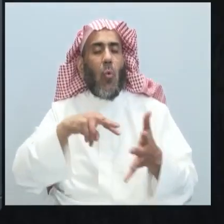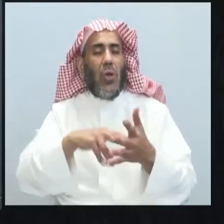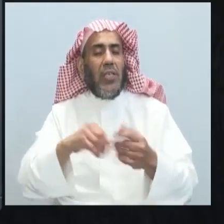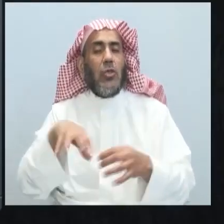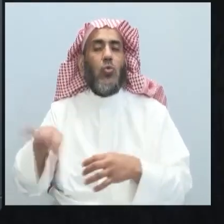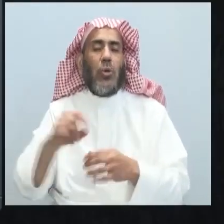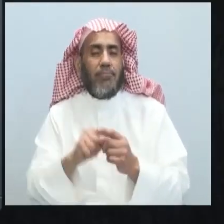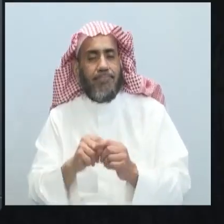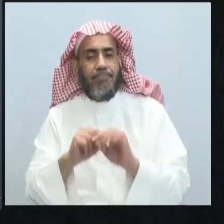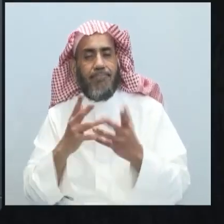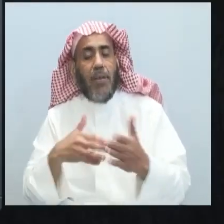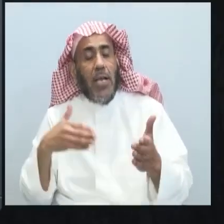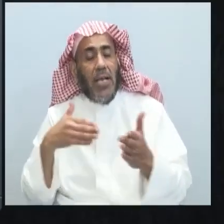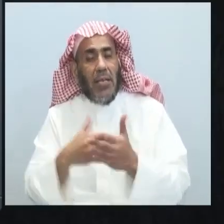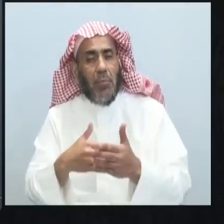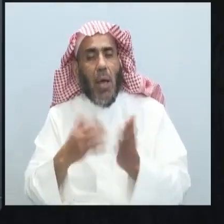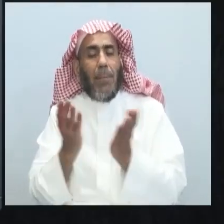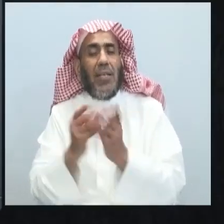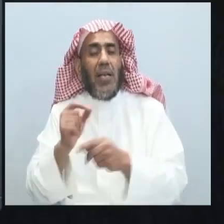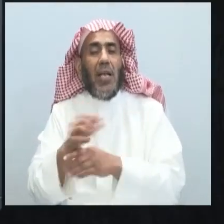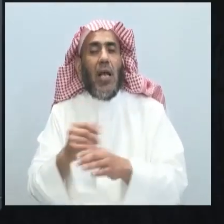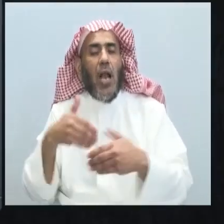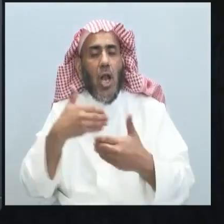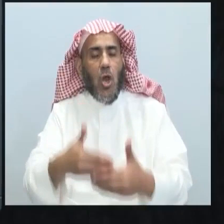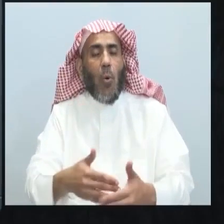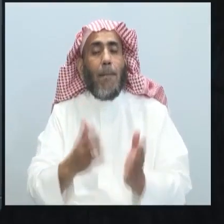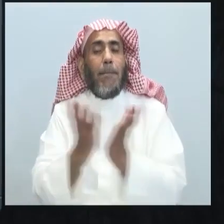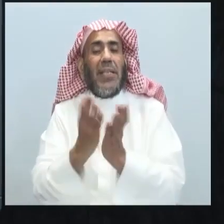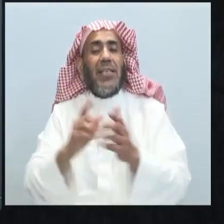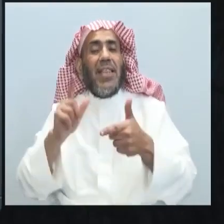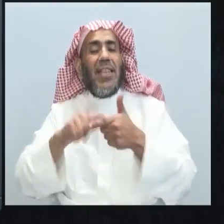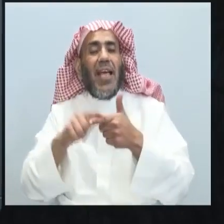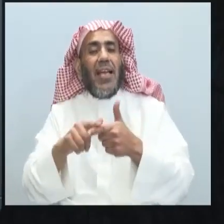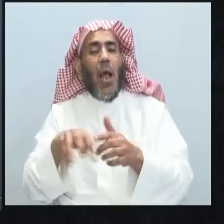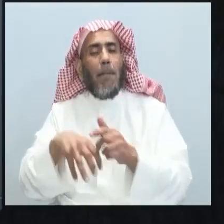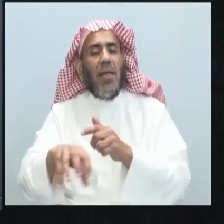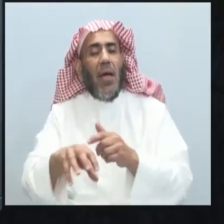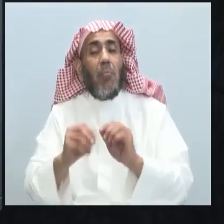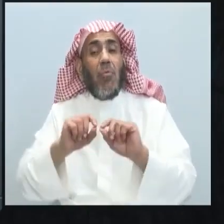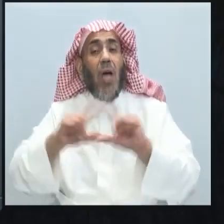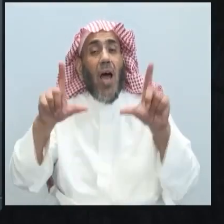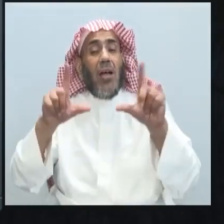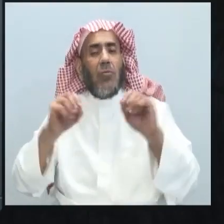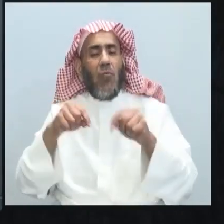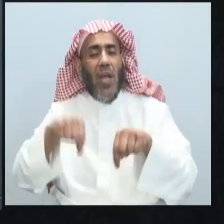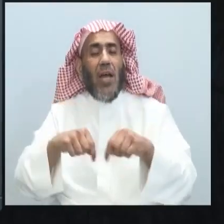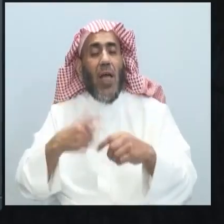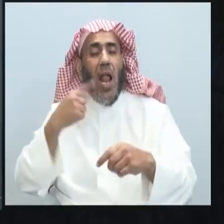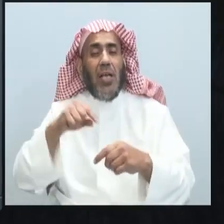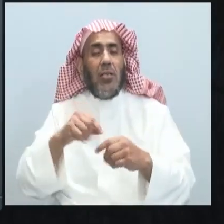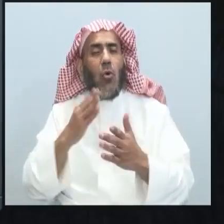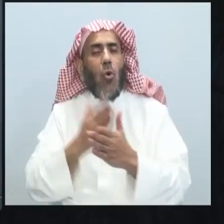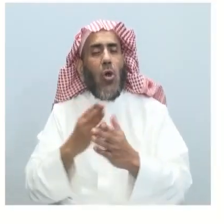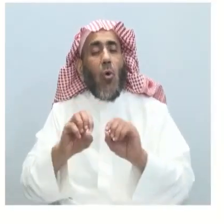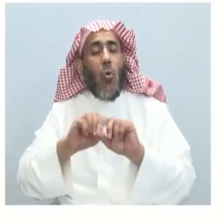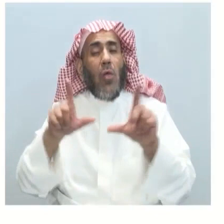وطنه ختمنا المدرسه الاحيان سندخل في مدرسه الثانيه التي ظهرت ايضا في هذا في هذا العصر ونحن عرفنا ان في كل